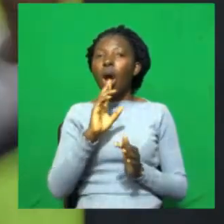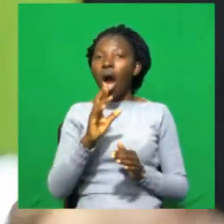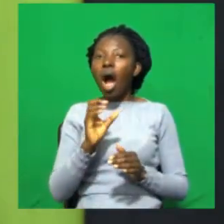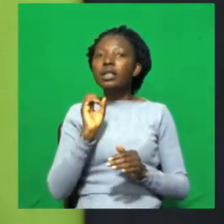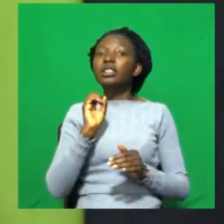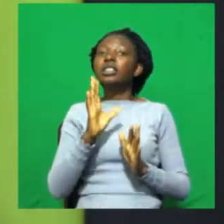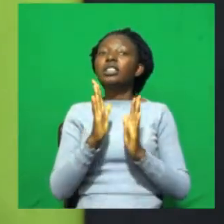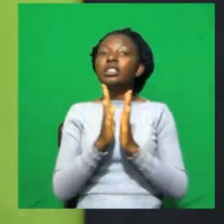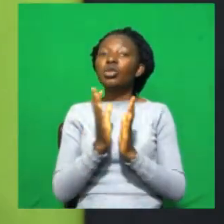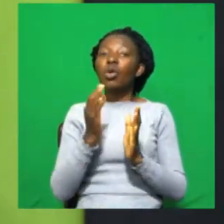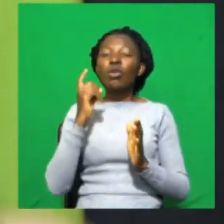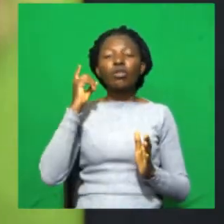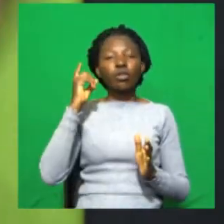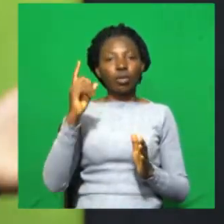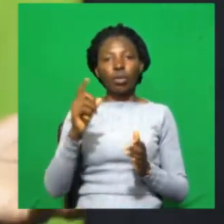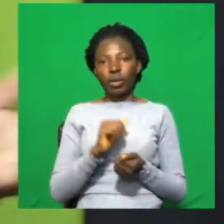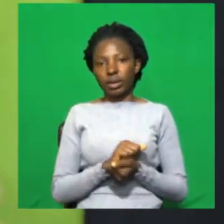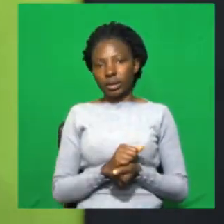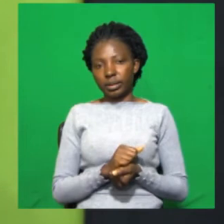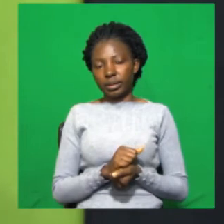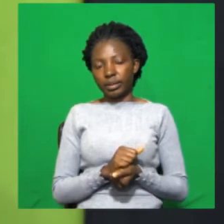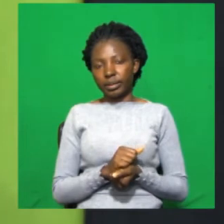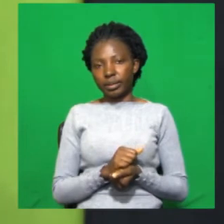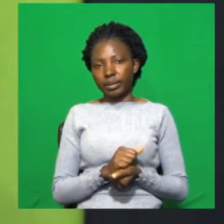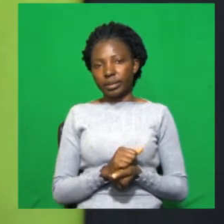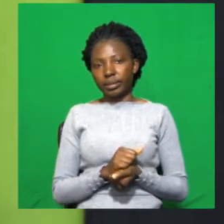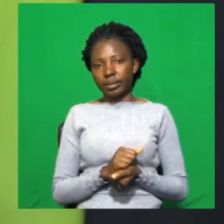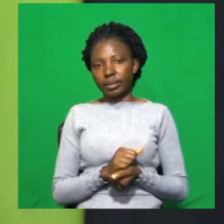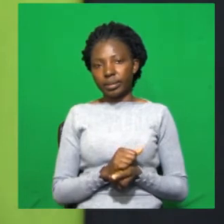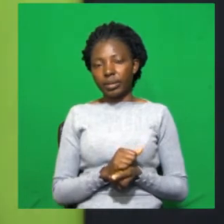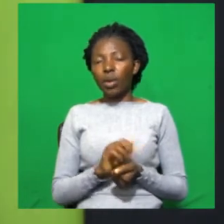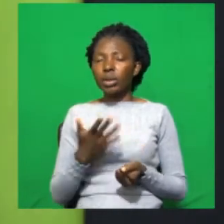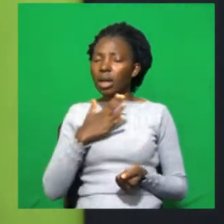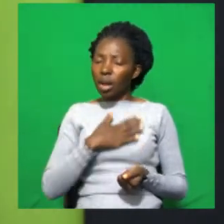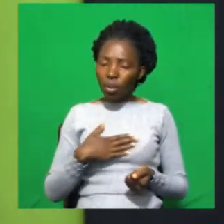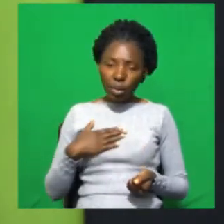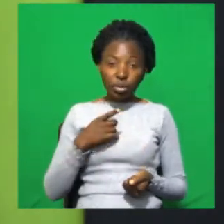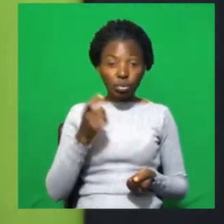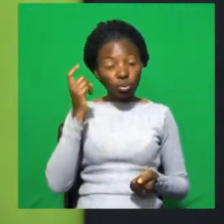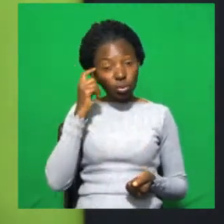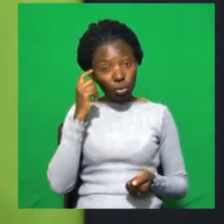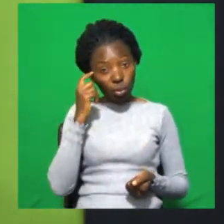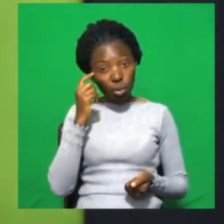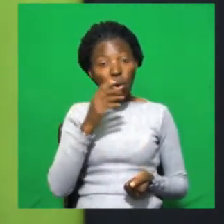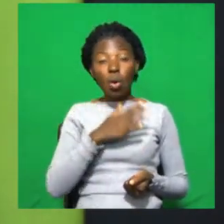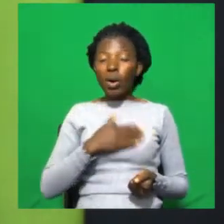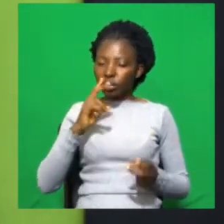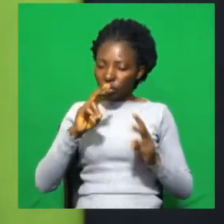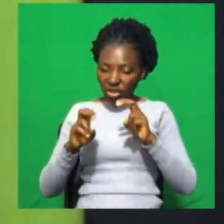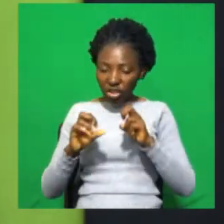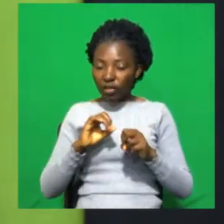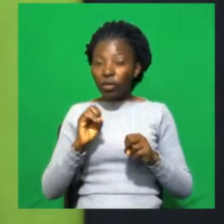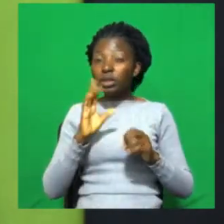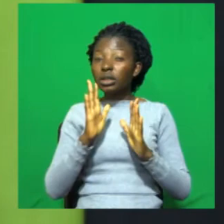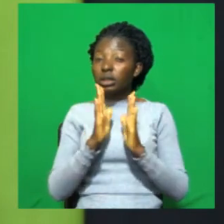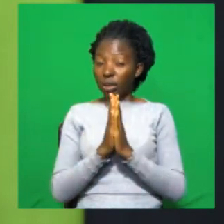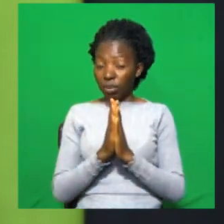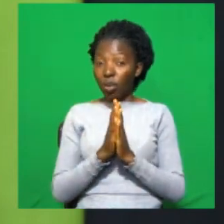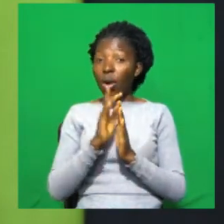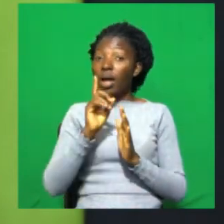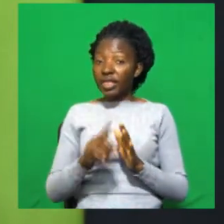setemberi yaMwari. Ndo imwe definition yetemberi. Chatiri kudai pastor yeuchidzira teri kuti toda kutsvaga temberi